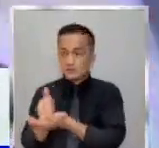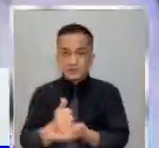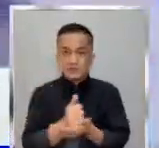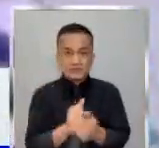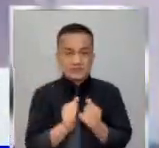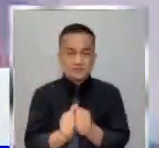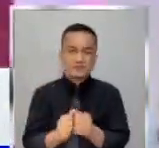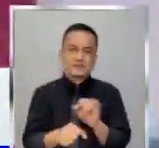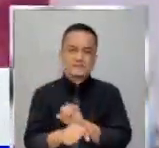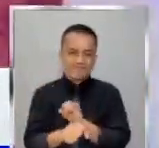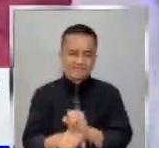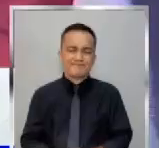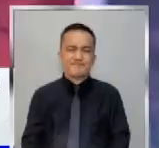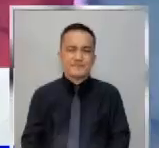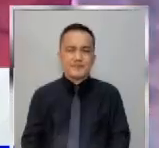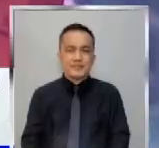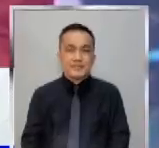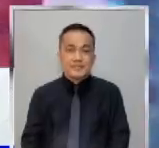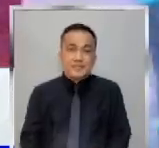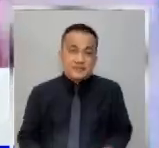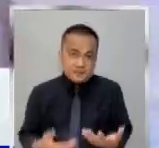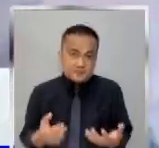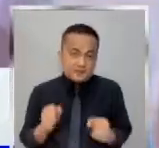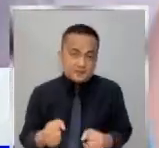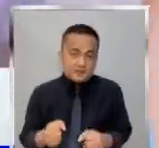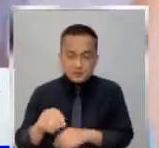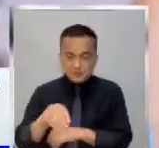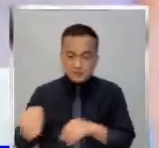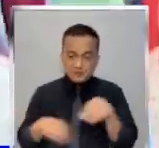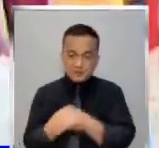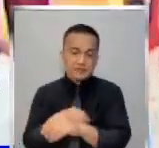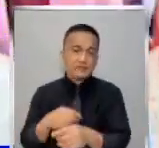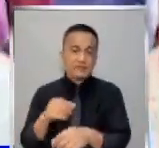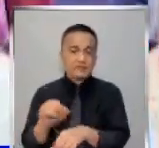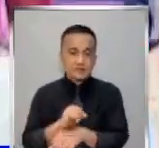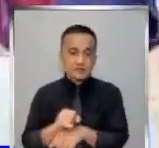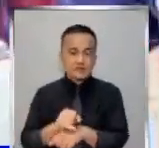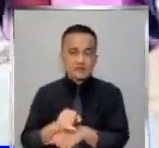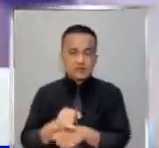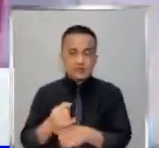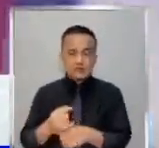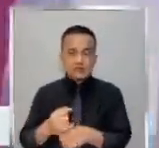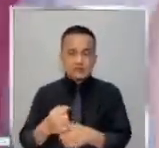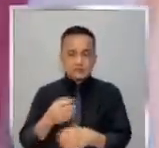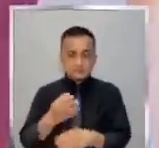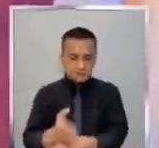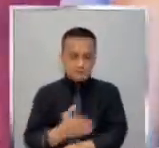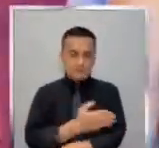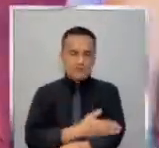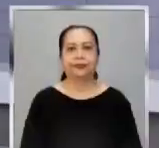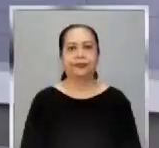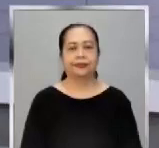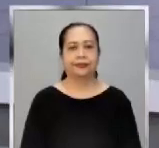industry. And to be able to give back sa industriya na nagpaganda ng buhay ko.